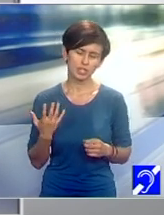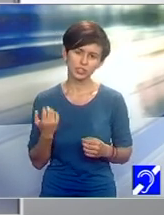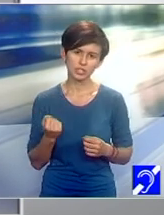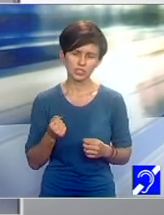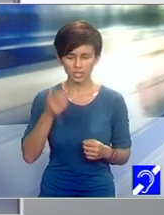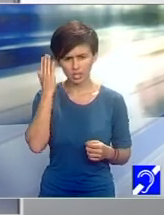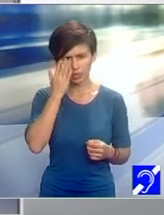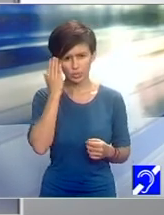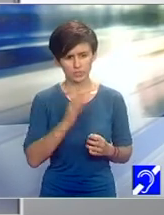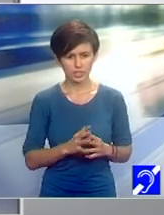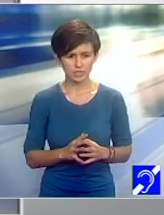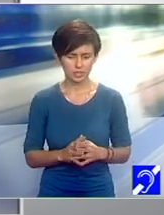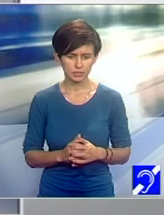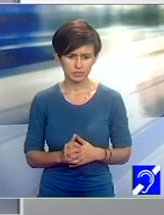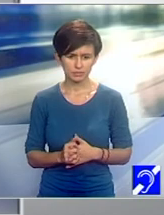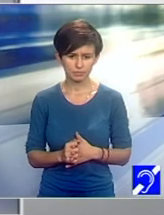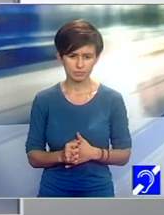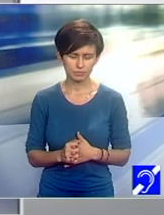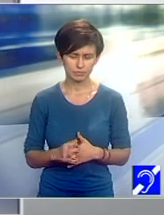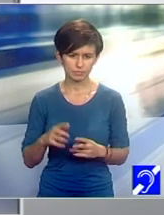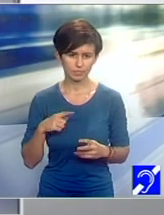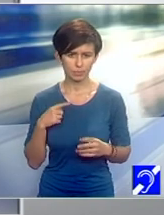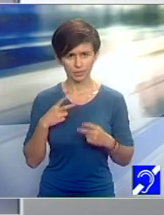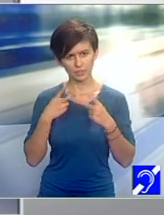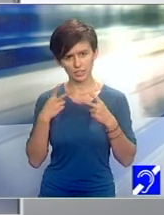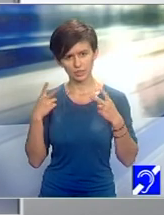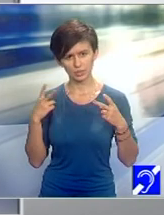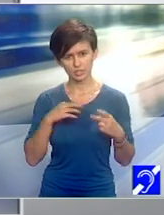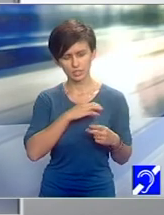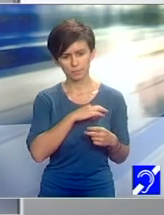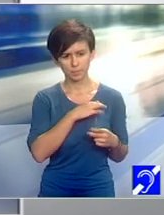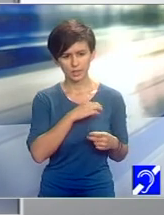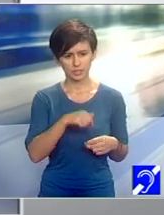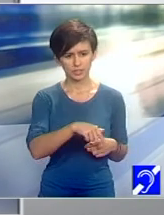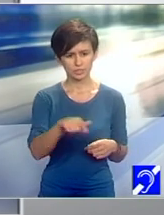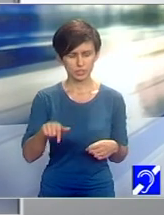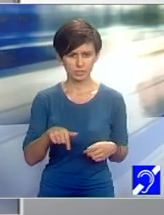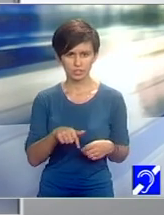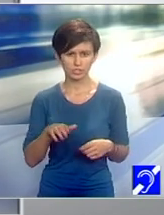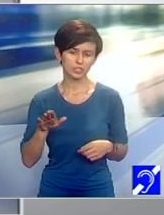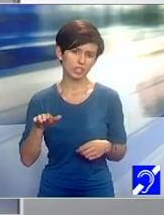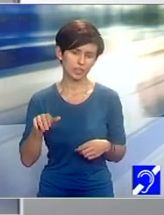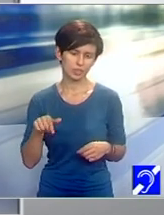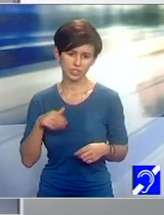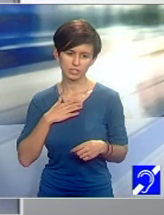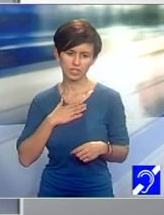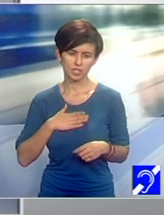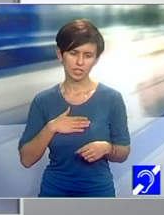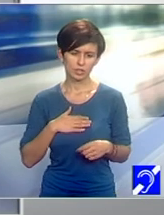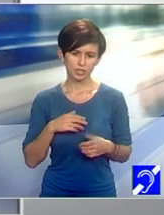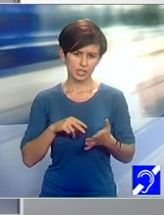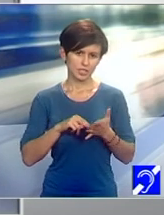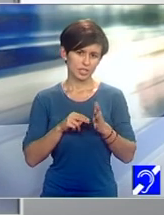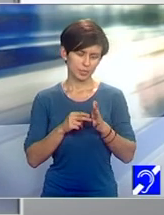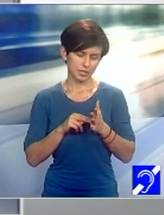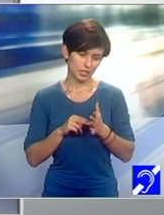E important că prima dată studenții noștri au această trăire, deci pregătim grupele ca și pentru elevi, numai au